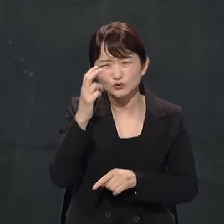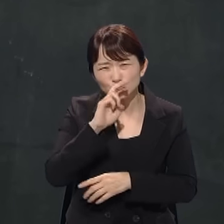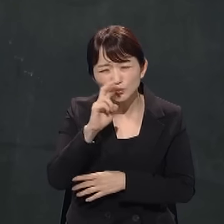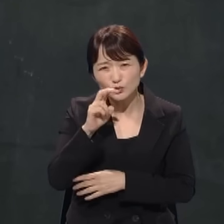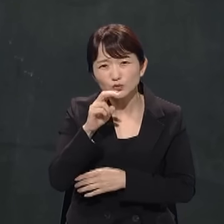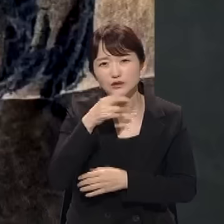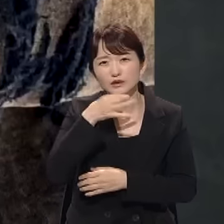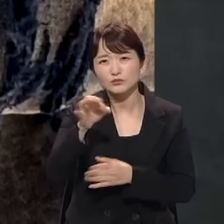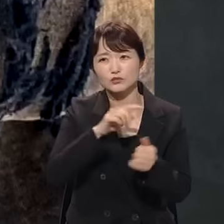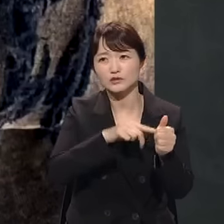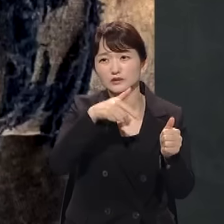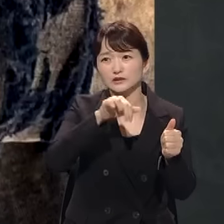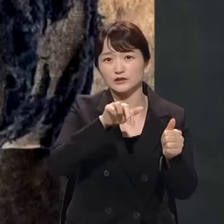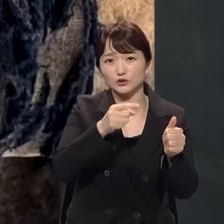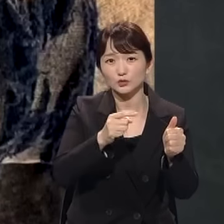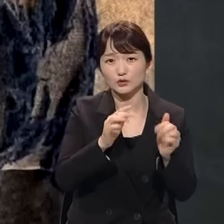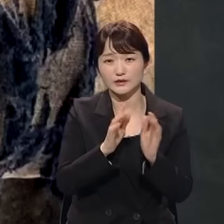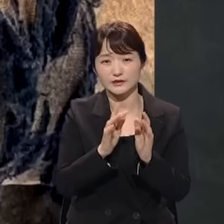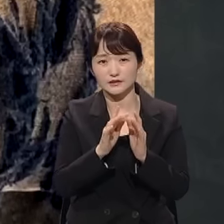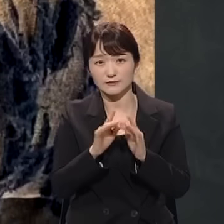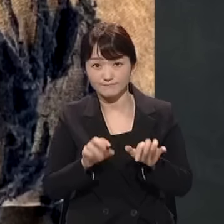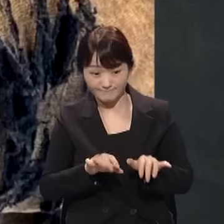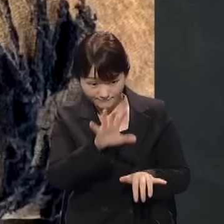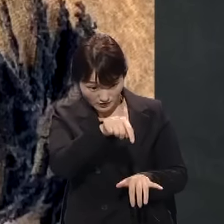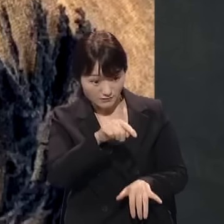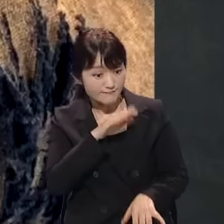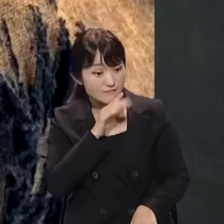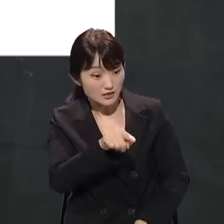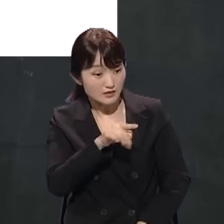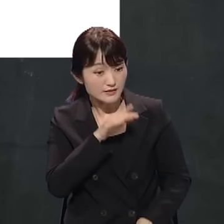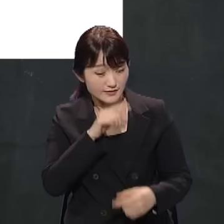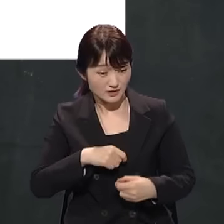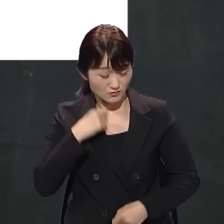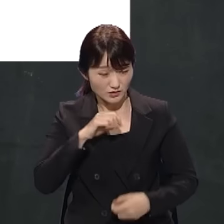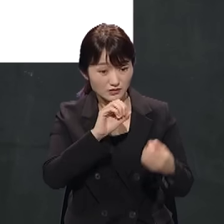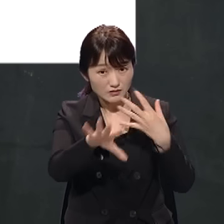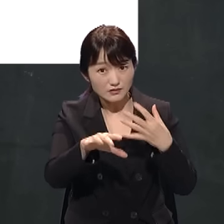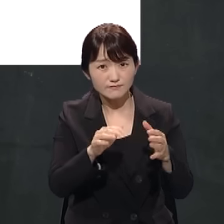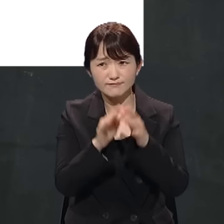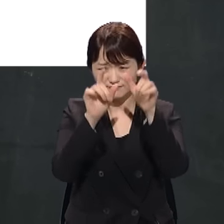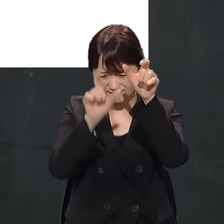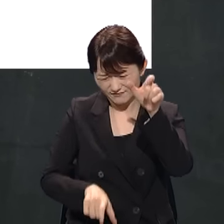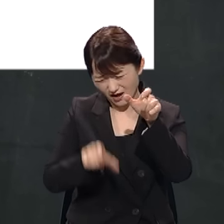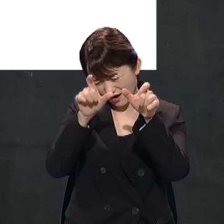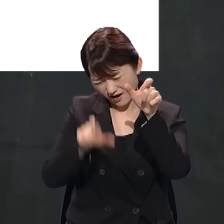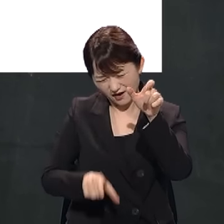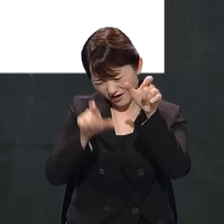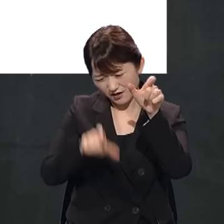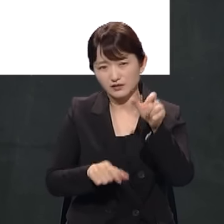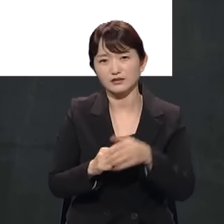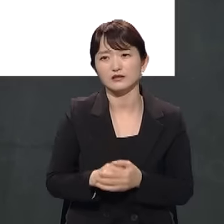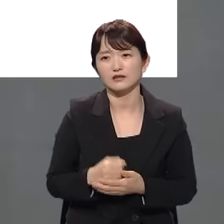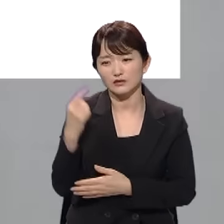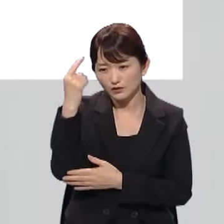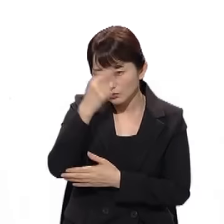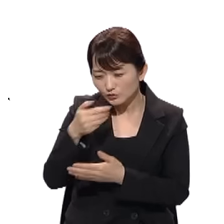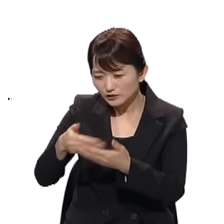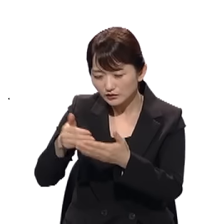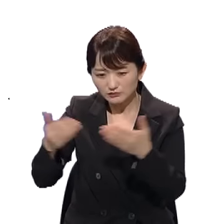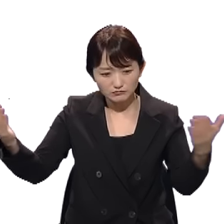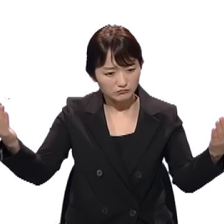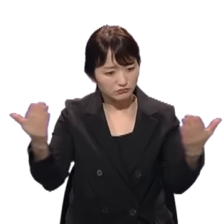지코네. 그러더니 지코 씨 SNS를 몰려가서 야, 이거 너지? 이실직고 해 등등 막 댓글 테러. 심지어 몽타주랑 비슷한 지코